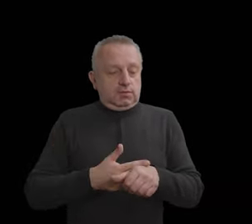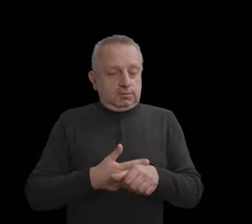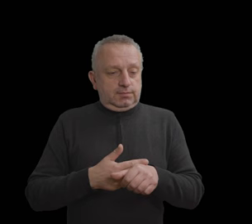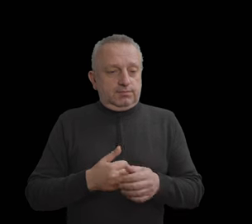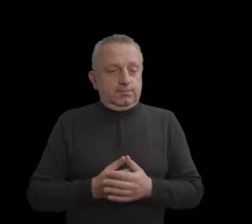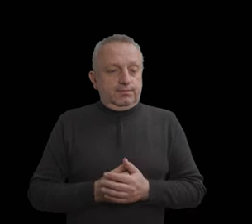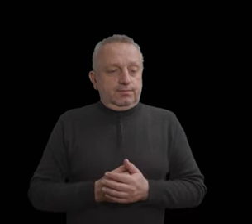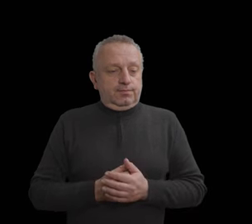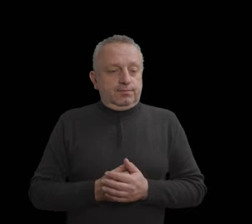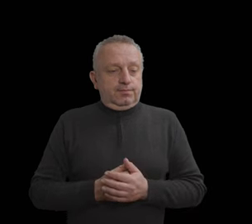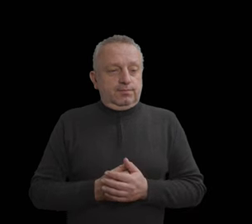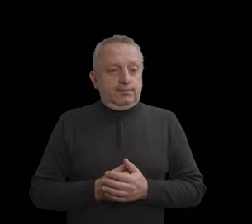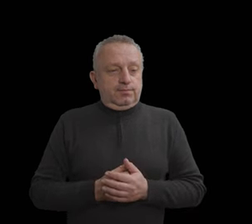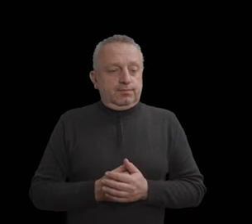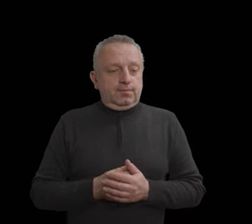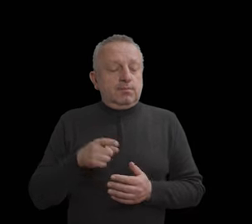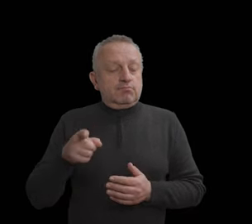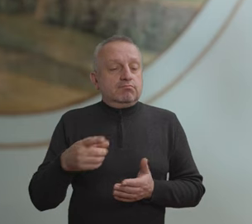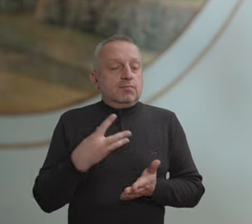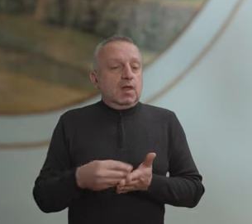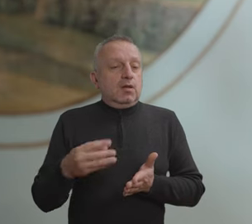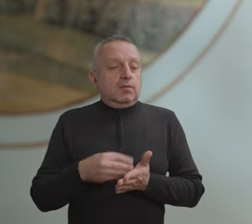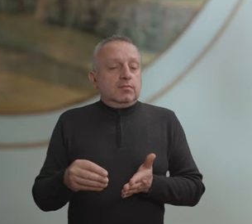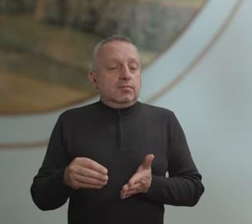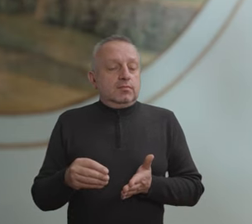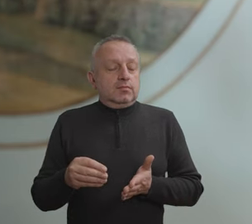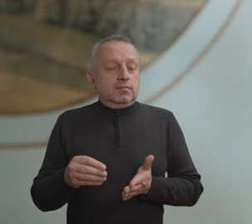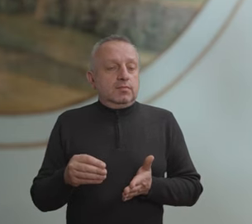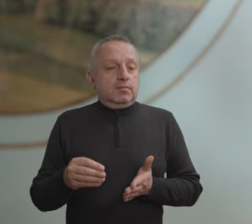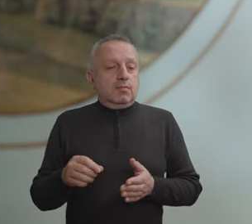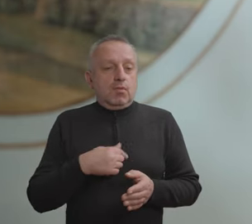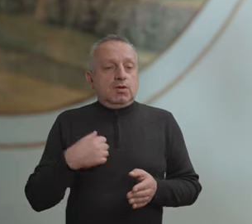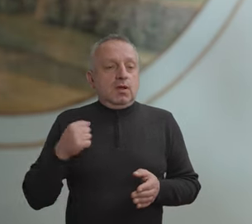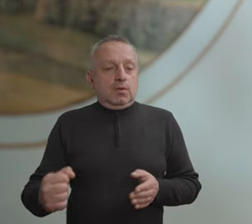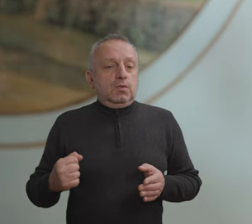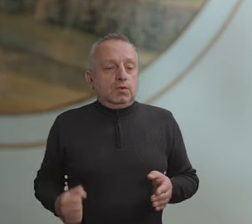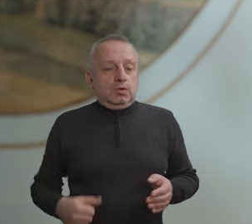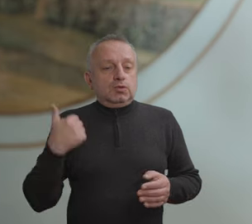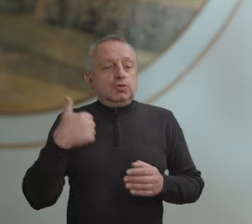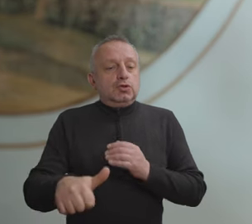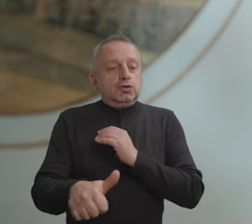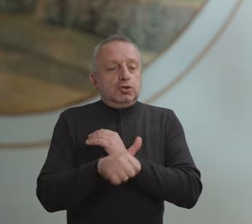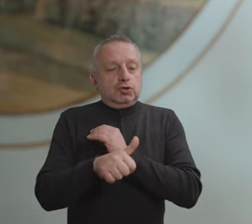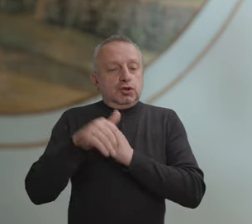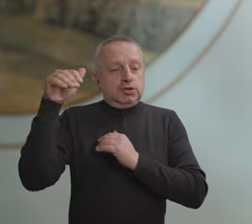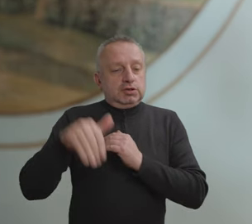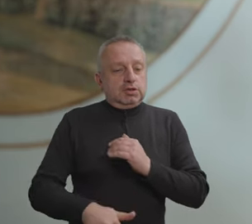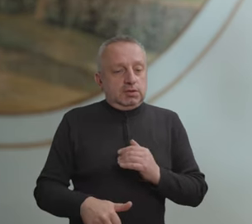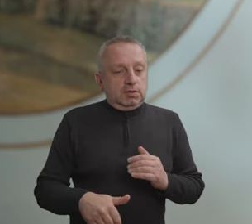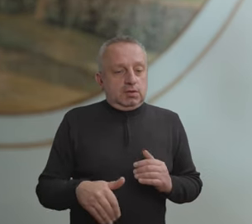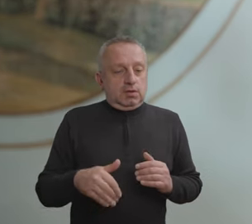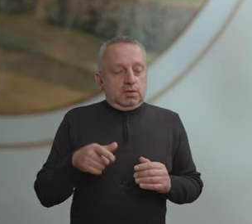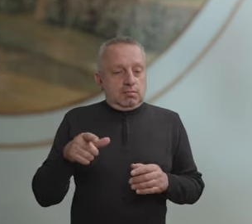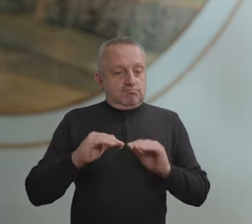1919-1922. To on zakupił gmach dla polskiej ambasady za 160